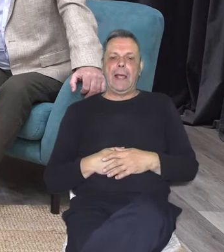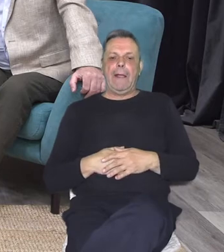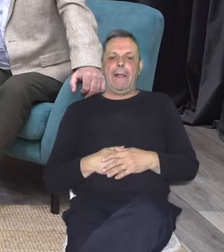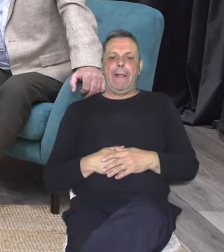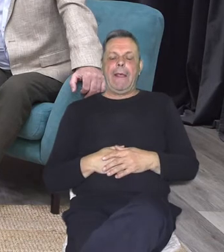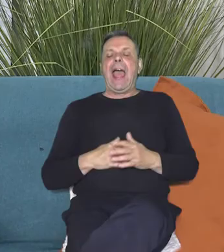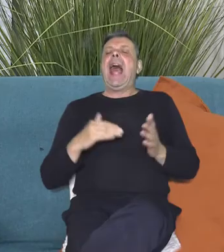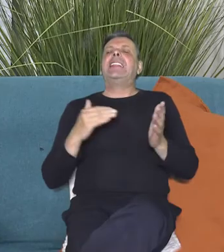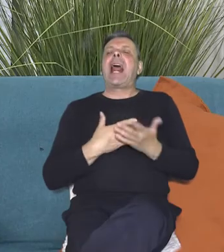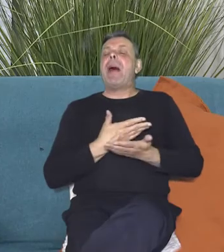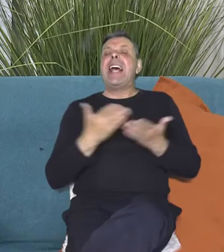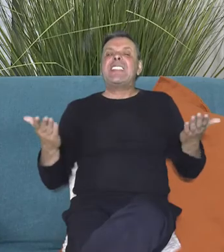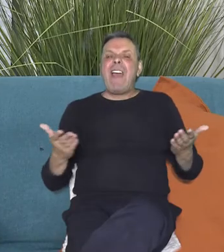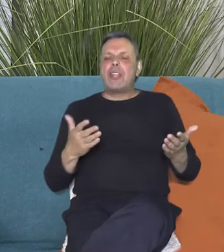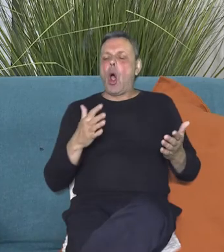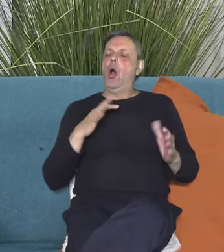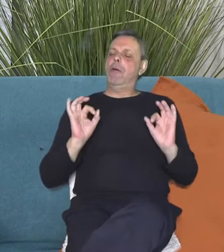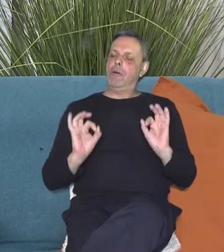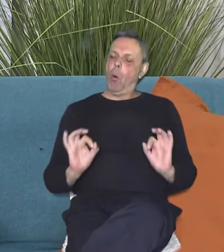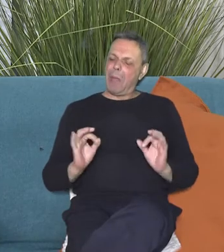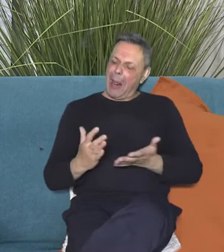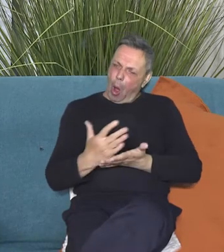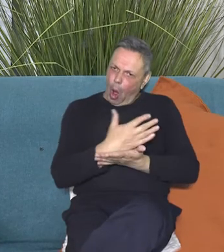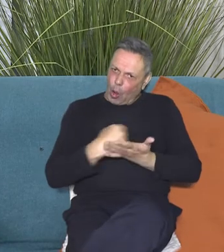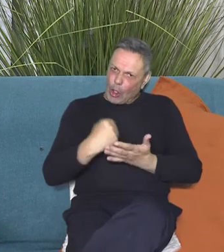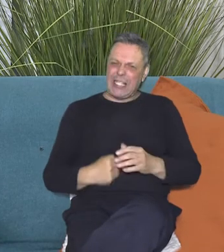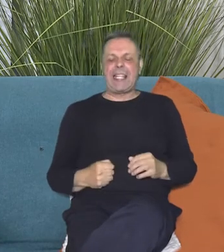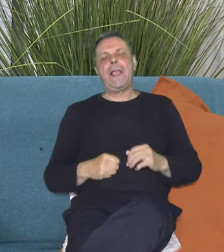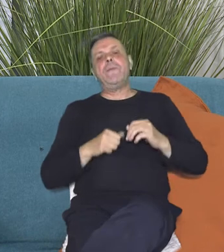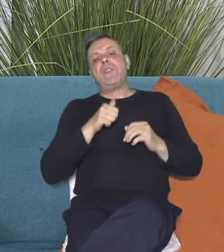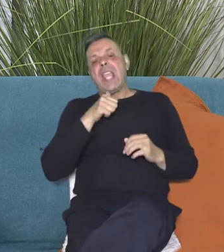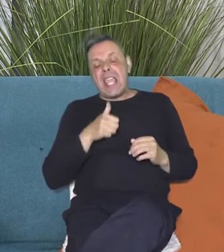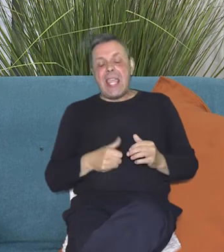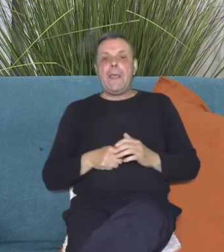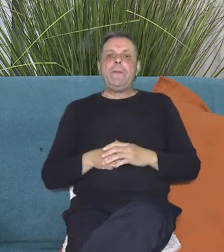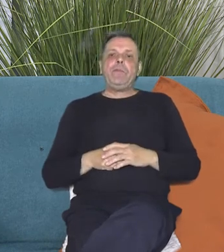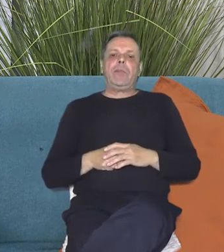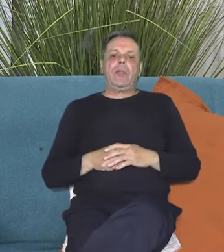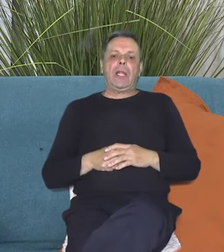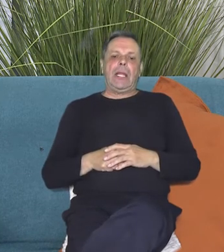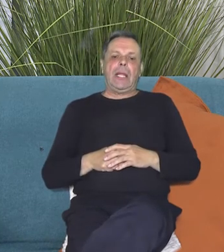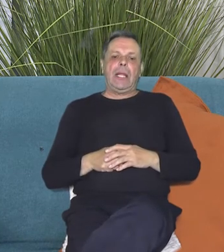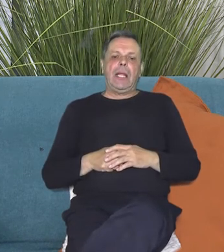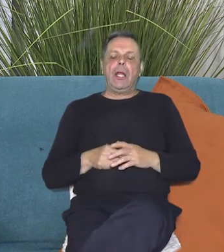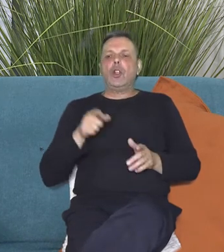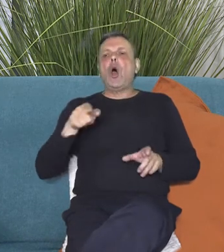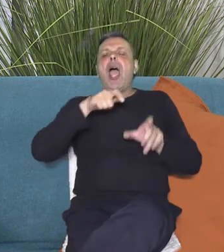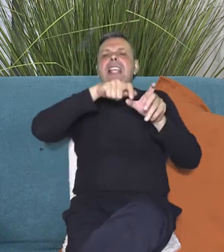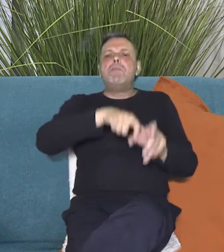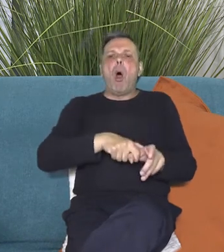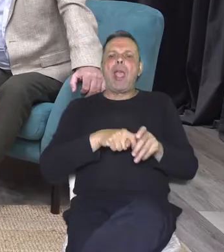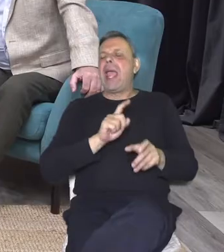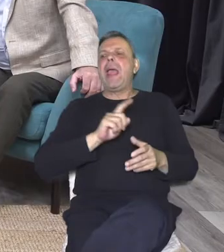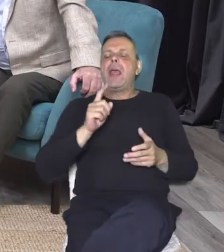i akademkinja rekla, treba sve to i umjereno koristiti i u stvari na neki način to je